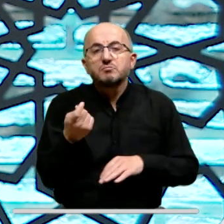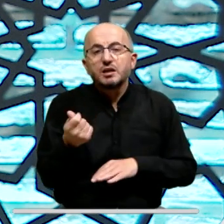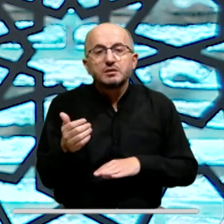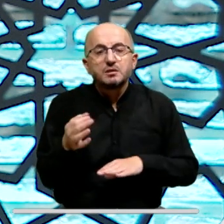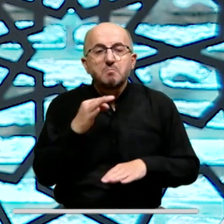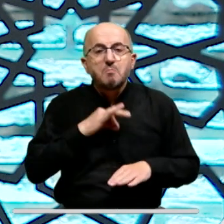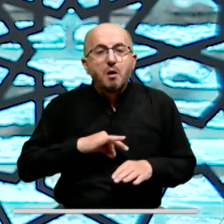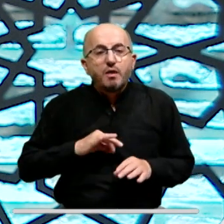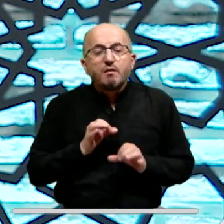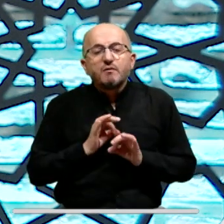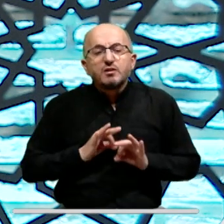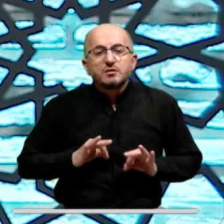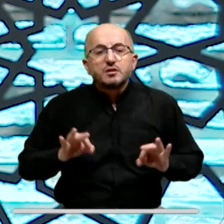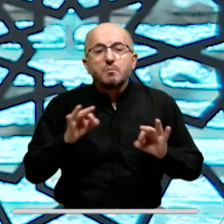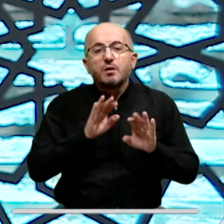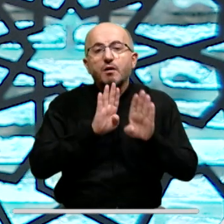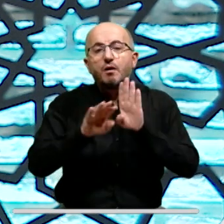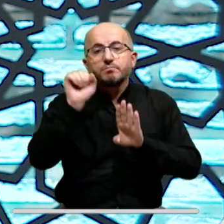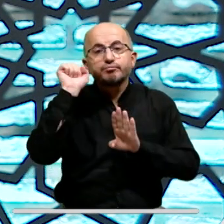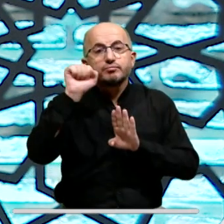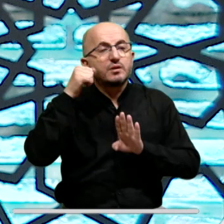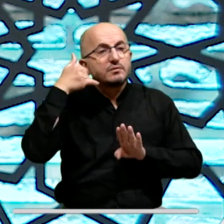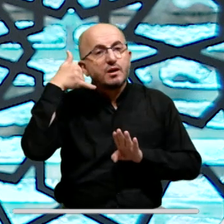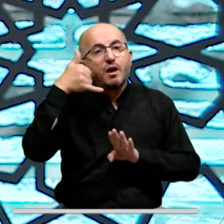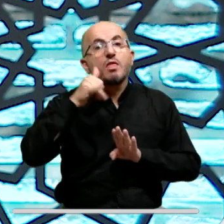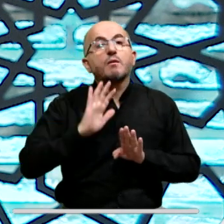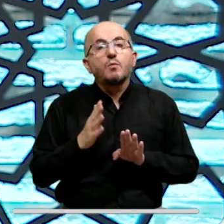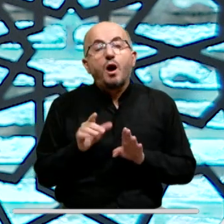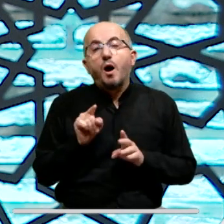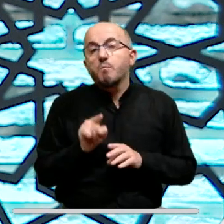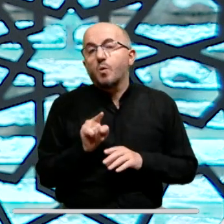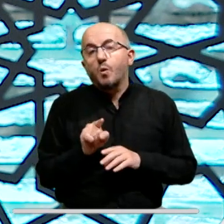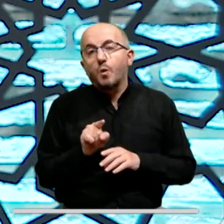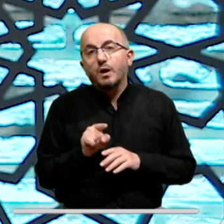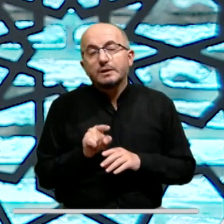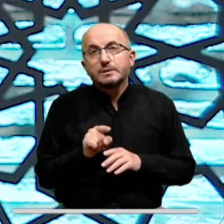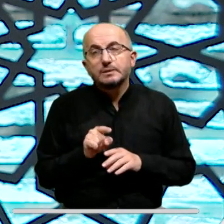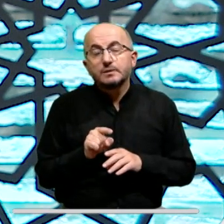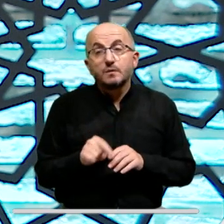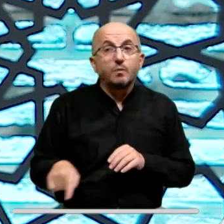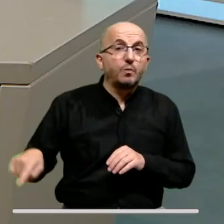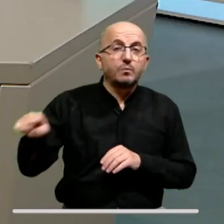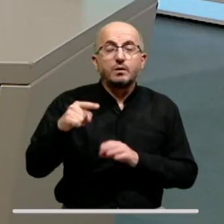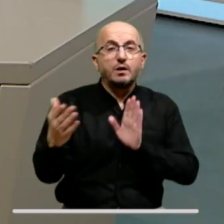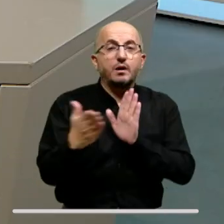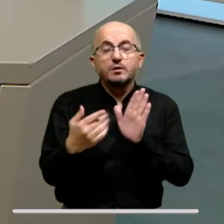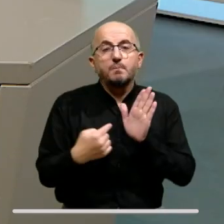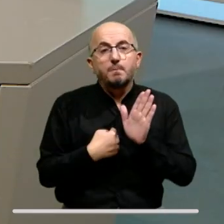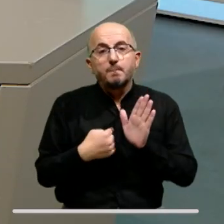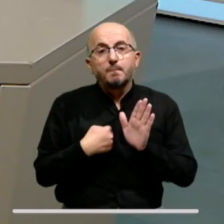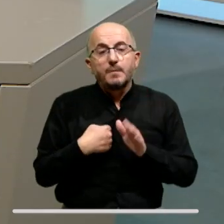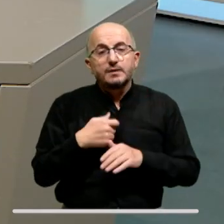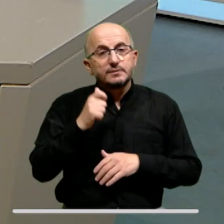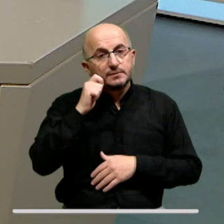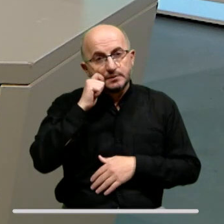manevi hiçbir şekilde kapımızı çalıp telefon bile etmiyorlar. Yani bunun onlara karşı benim